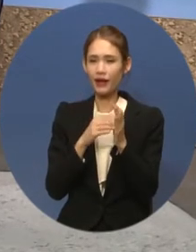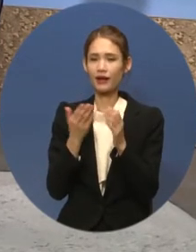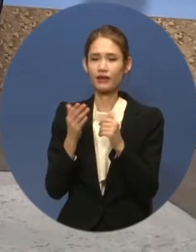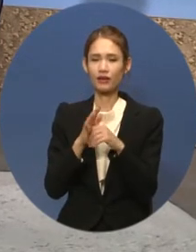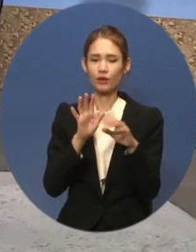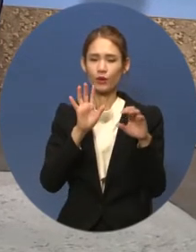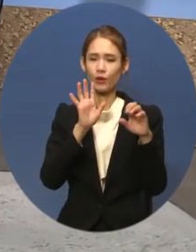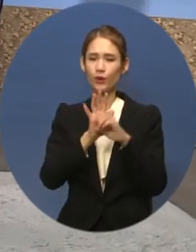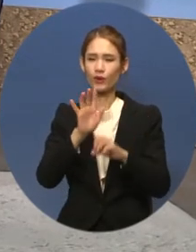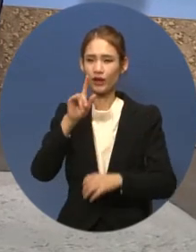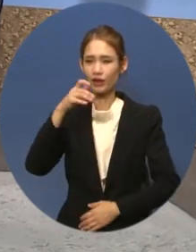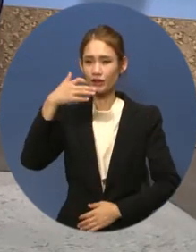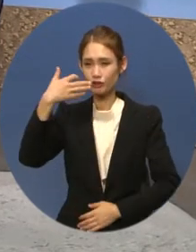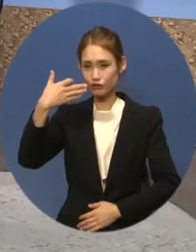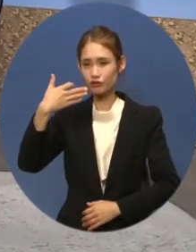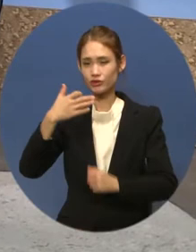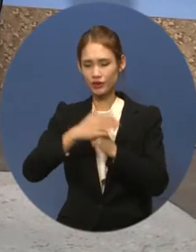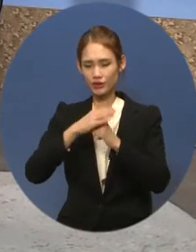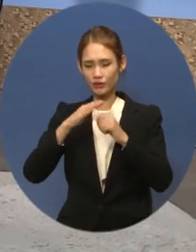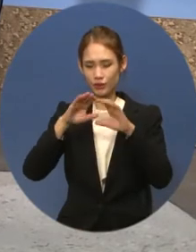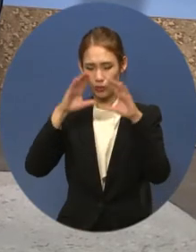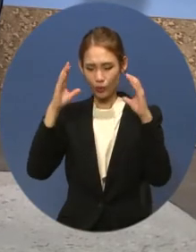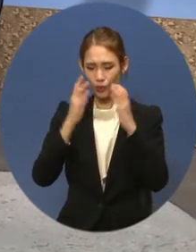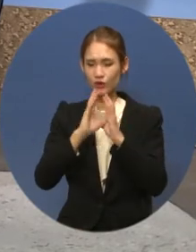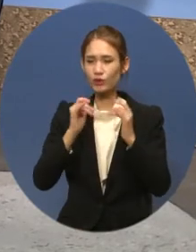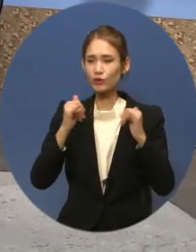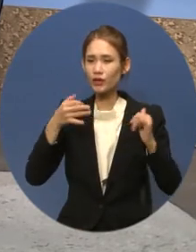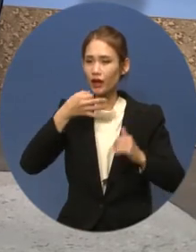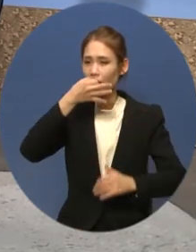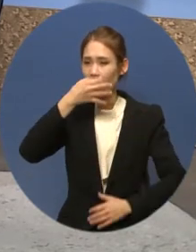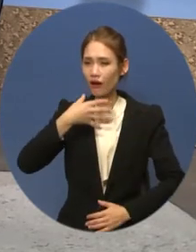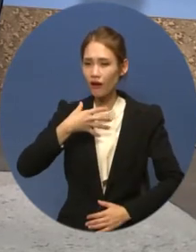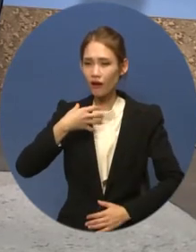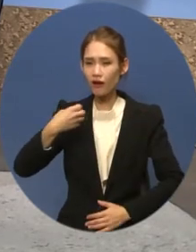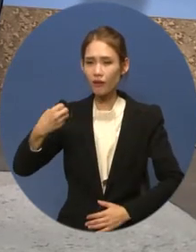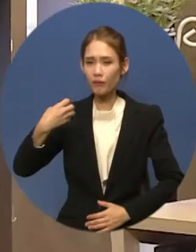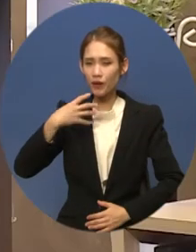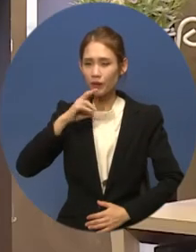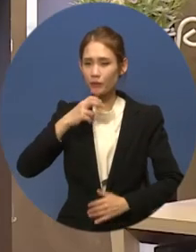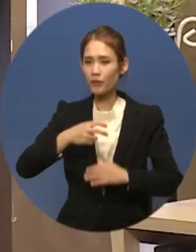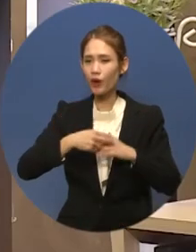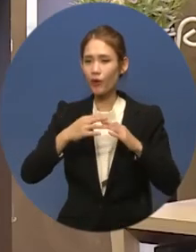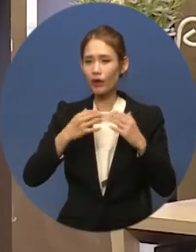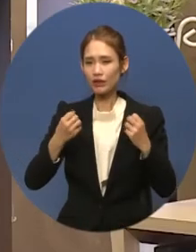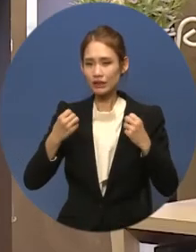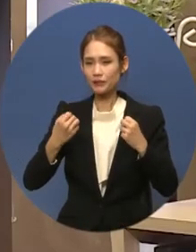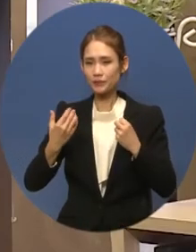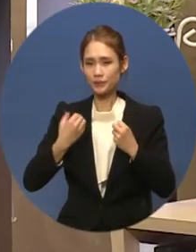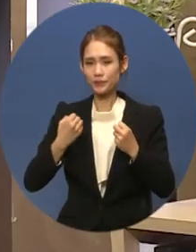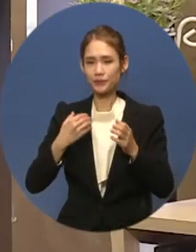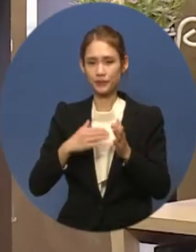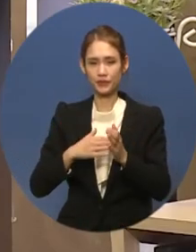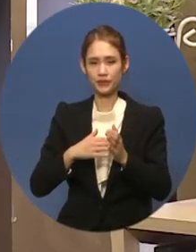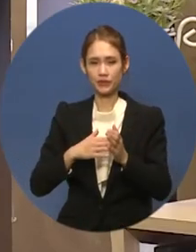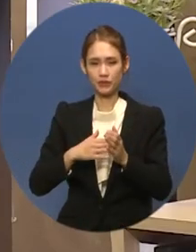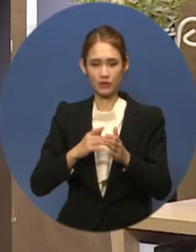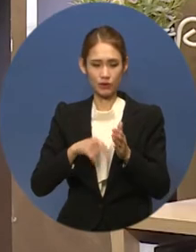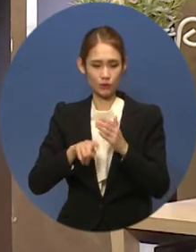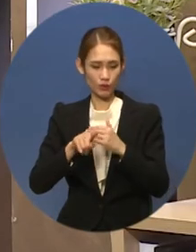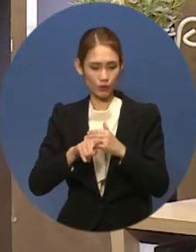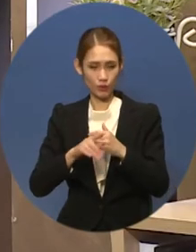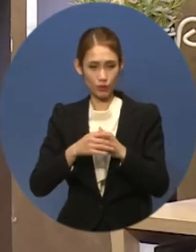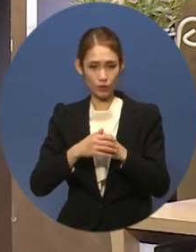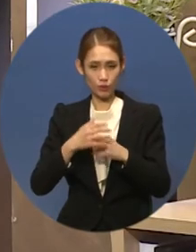크로나 일고 로 인해서 전국민이 많이 힘든데 또 보온 병원이 도심을 되어 주어 짜 나요 4 이외에도 공단에서는 좀